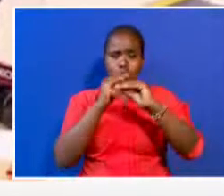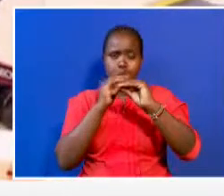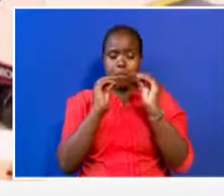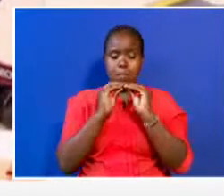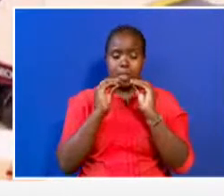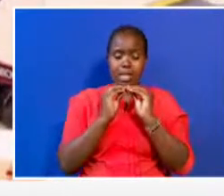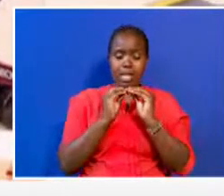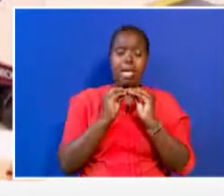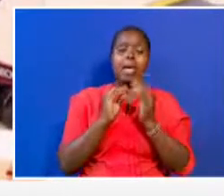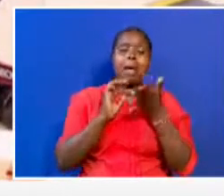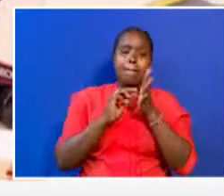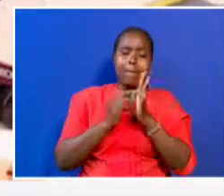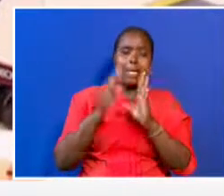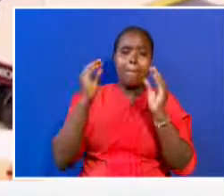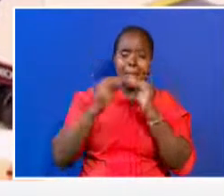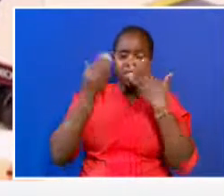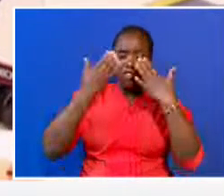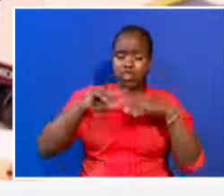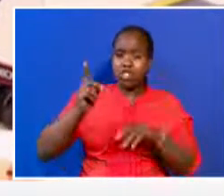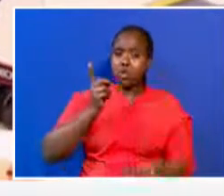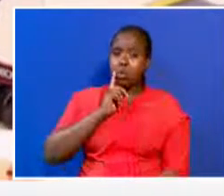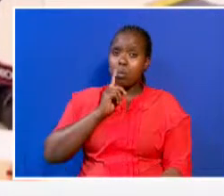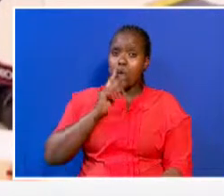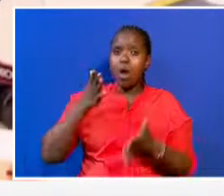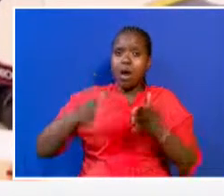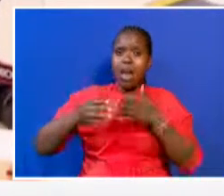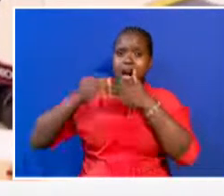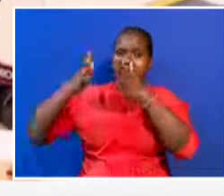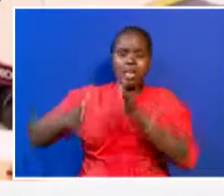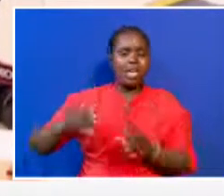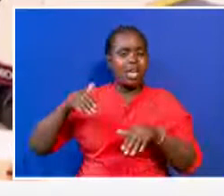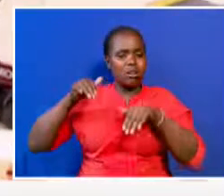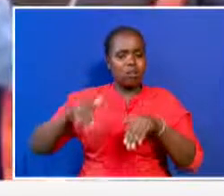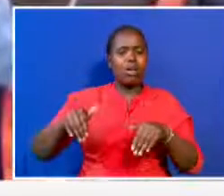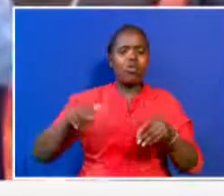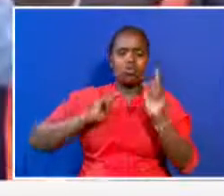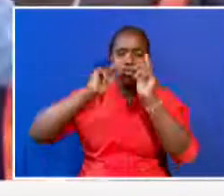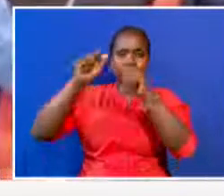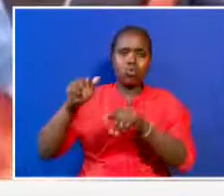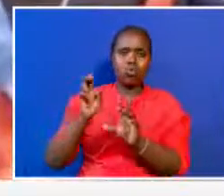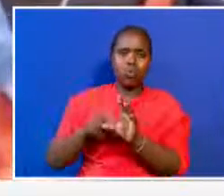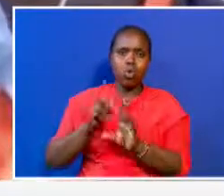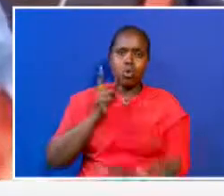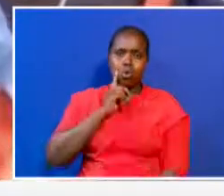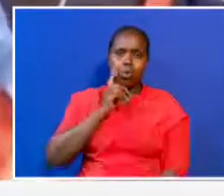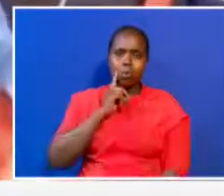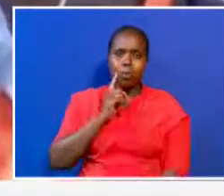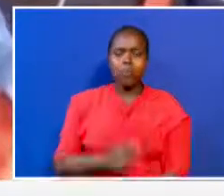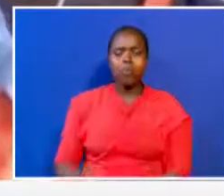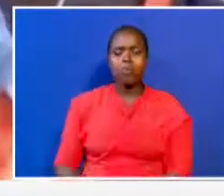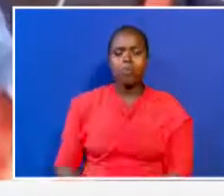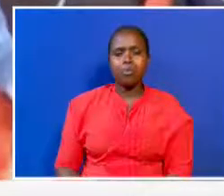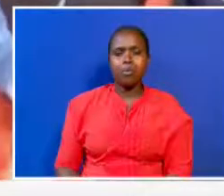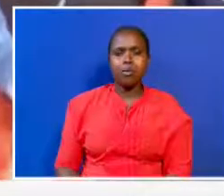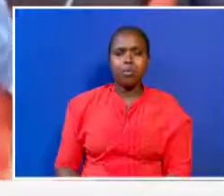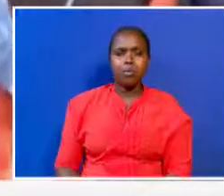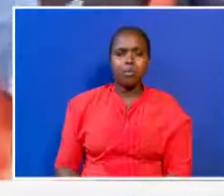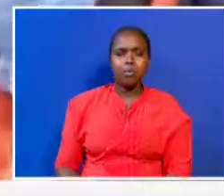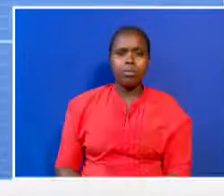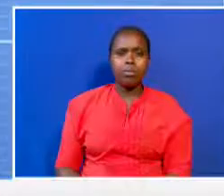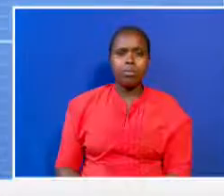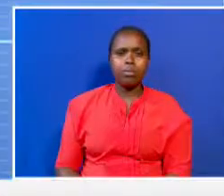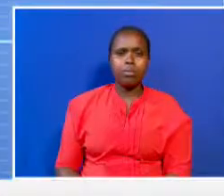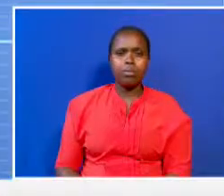unatarajiwa kufikia kilele hapo kesho, huku viongozi tajika wakitarajiwa kuhutubu. Cornelius Omuse, Mwale wa Kirk.